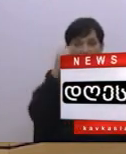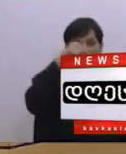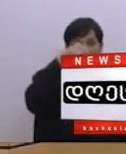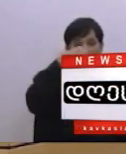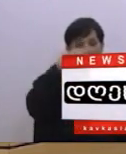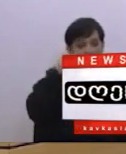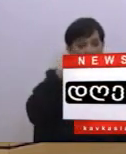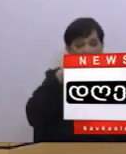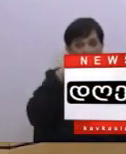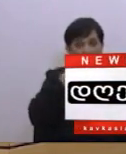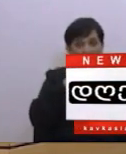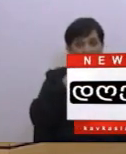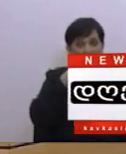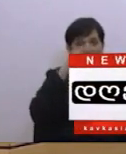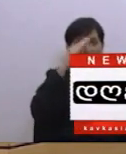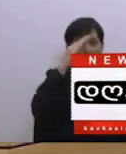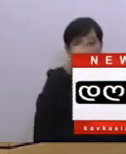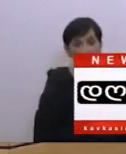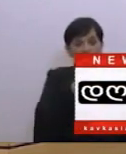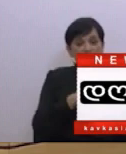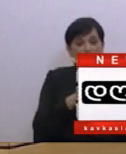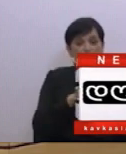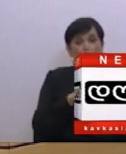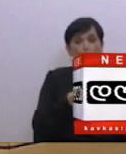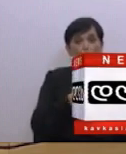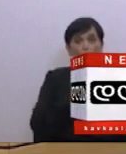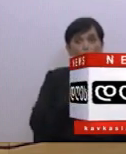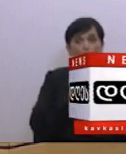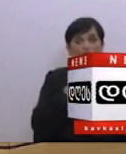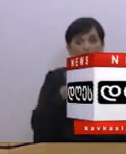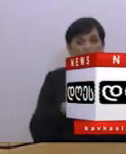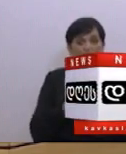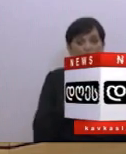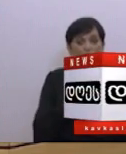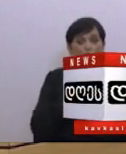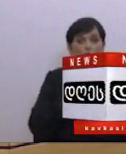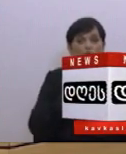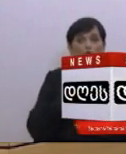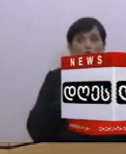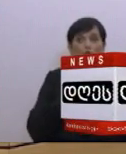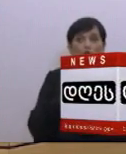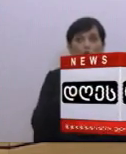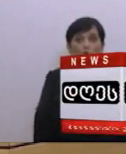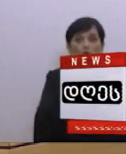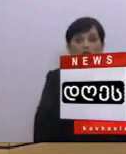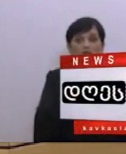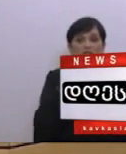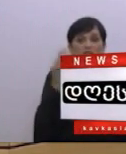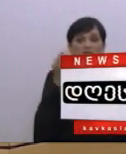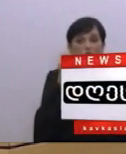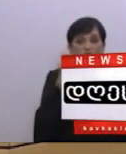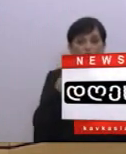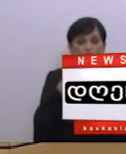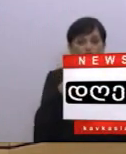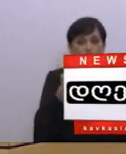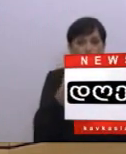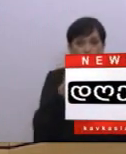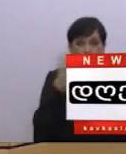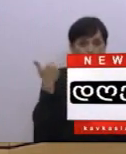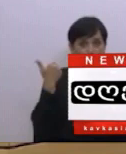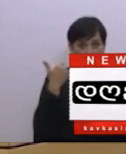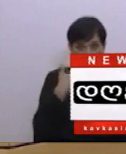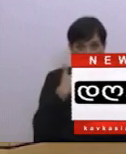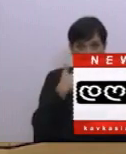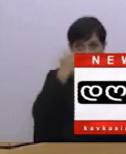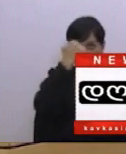დაალევინეს. Კაცი იმიტომ შეეწირა იქ და ადგილზე მოკვდა, კაცი იმიტომ რომ საწყალოს მანქანა არ იდგა. Და ამაზე გინდათ რომ